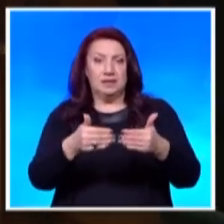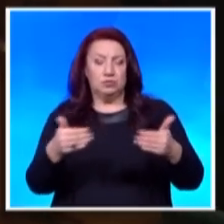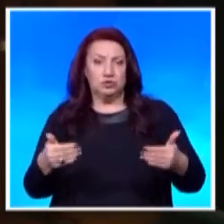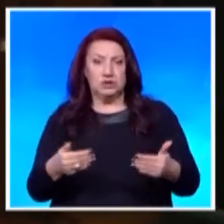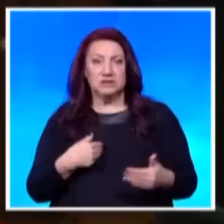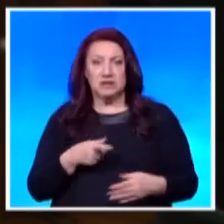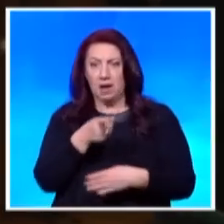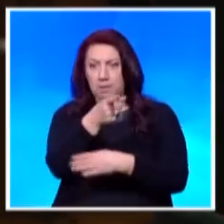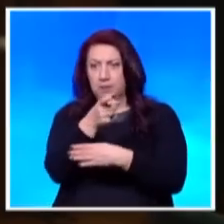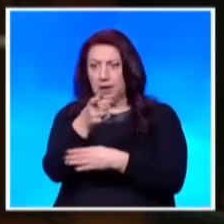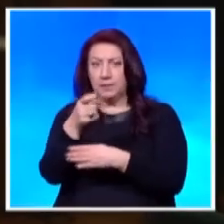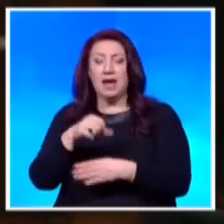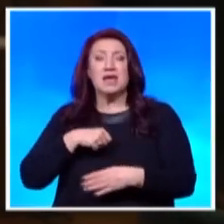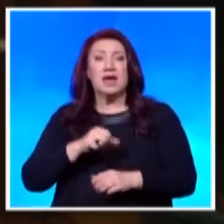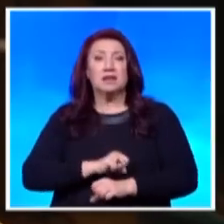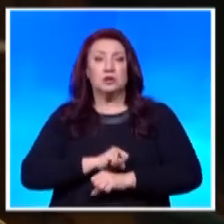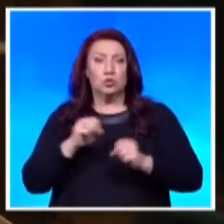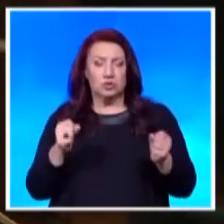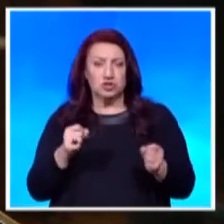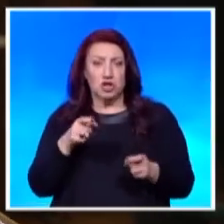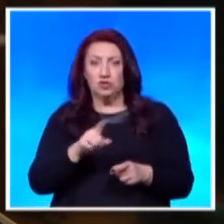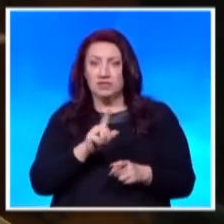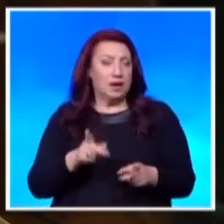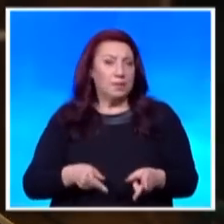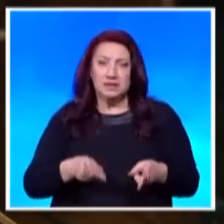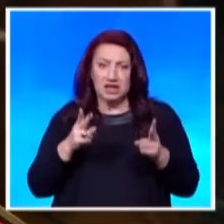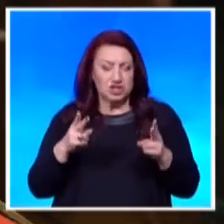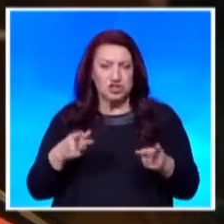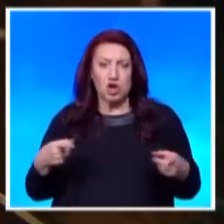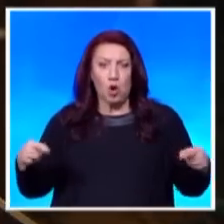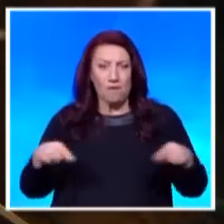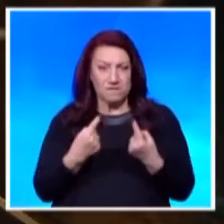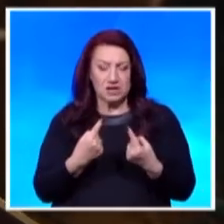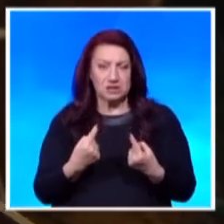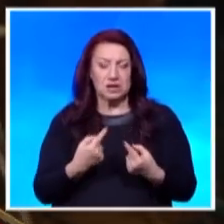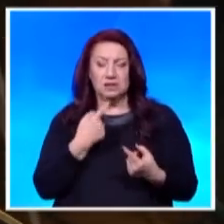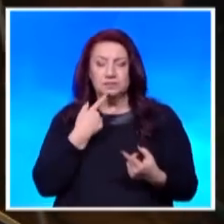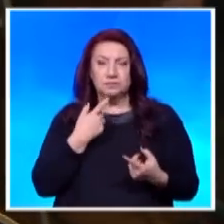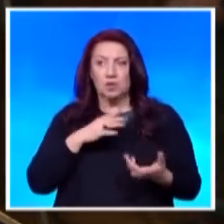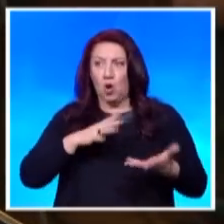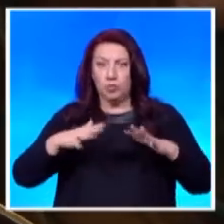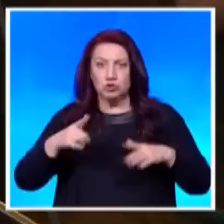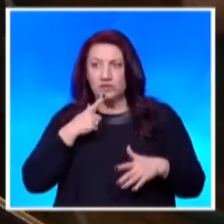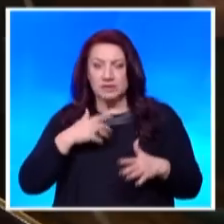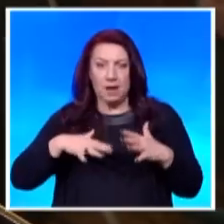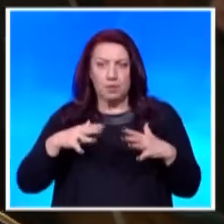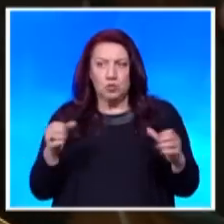в никакъв случай не води до решаване на конфликта. Напротив, той го задълбочава. Изостря се обстановката, но все